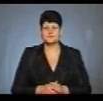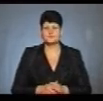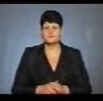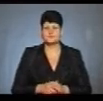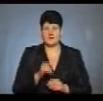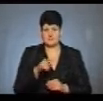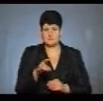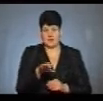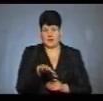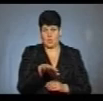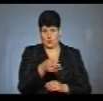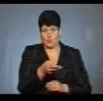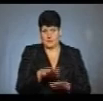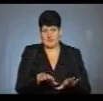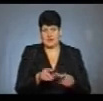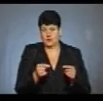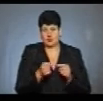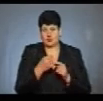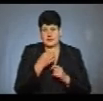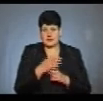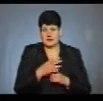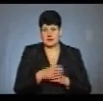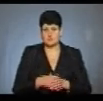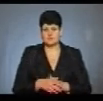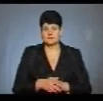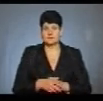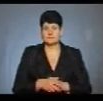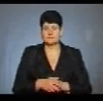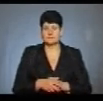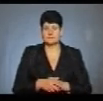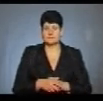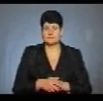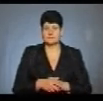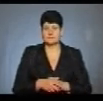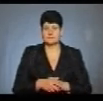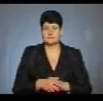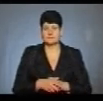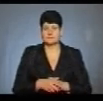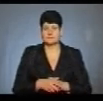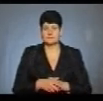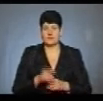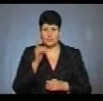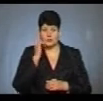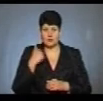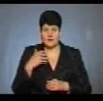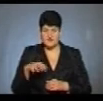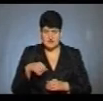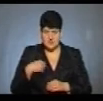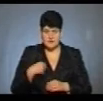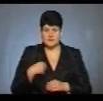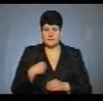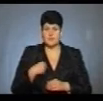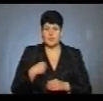тімбо районі приблизно, я точно вам не скажу, до міліметра. Мобілку я взяв, взяв